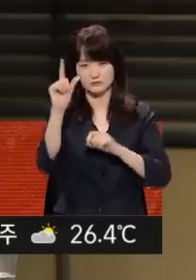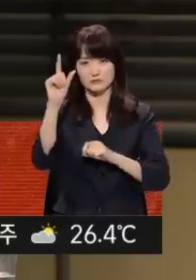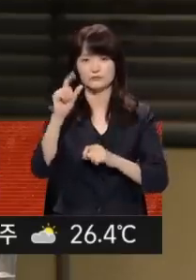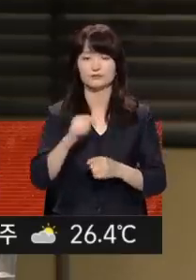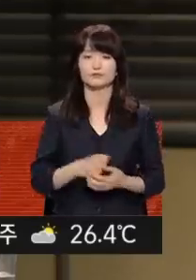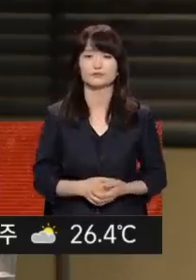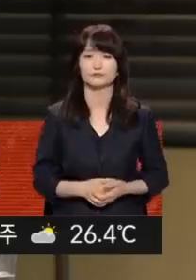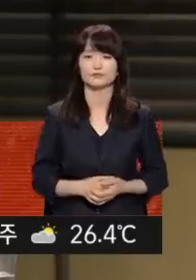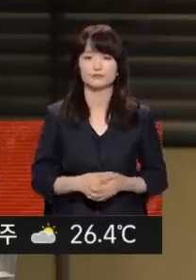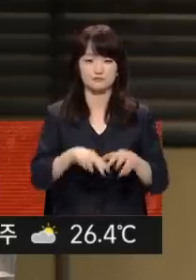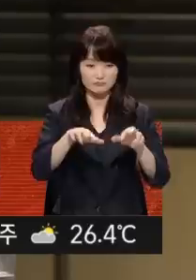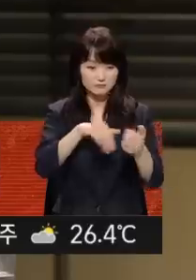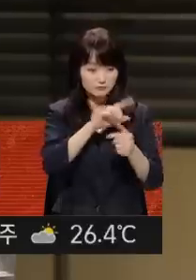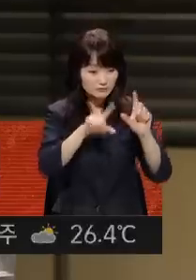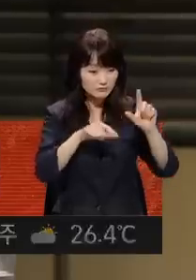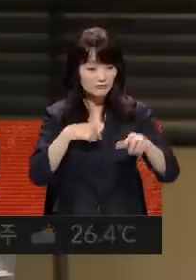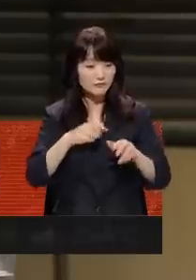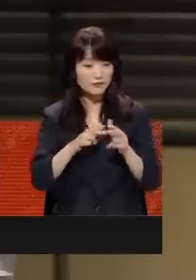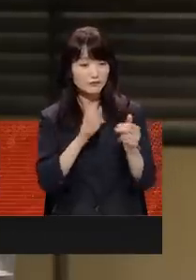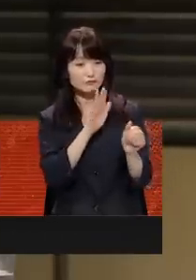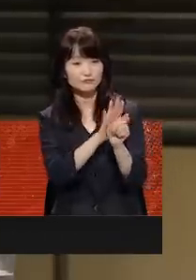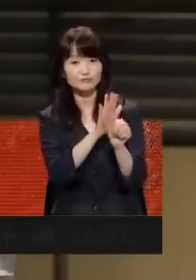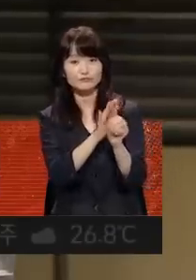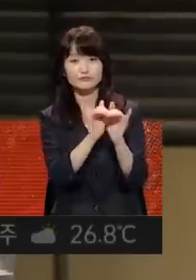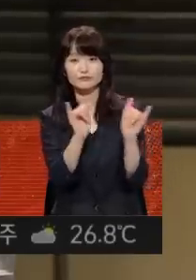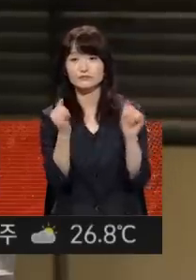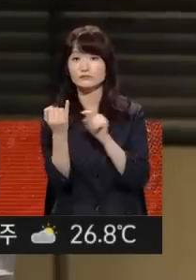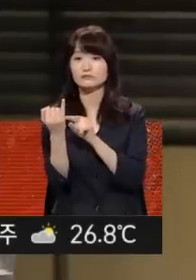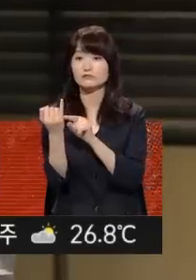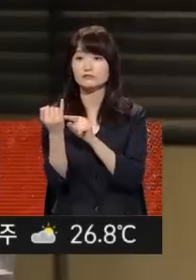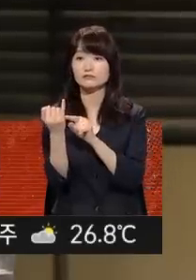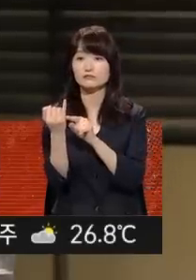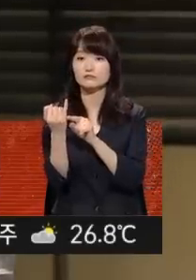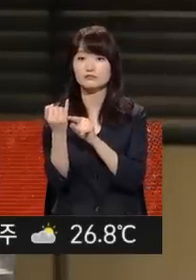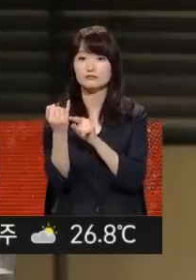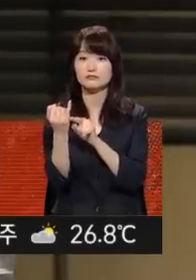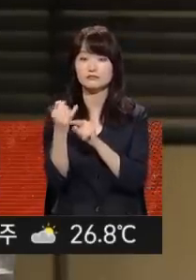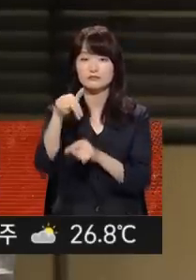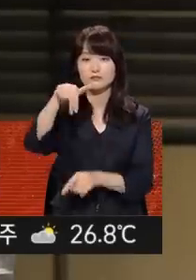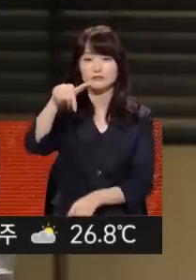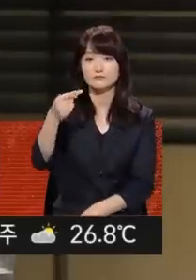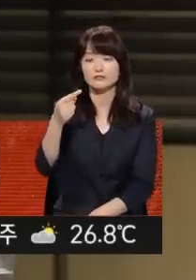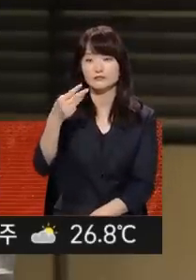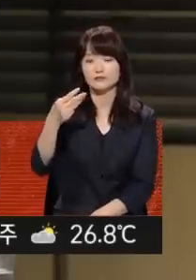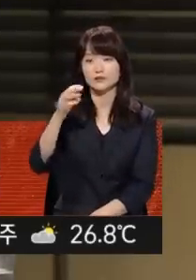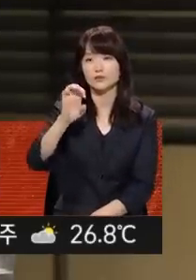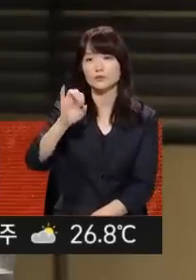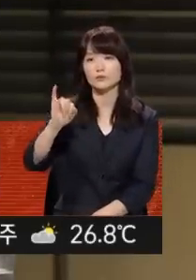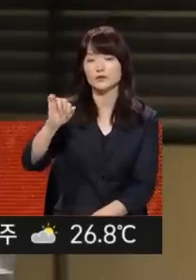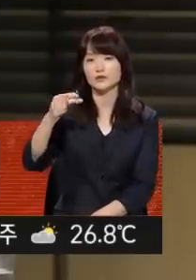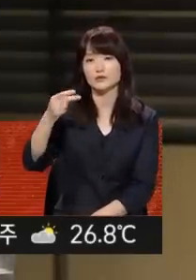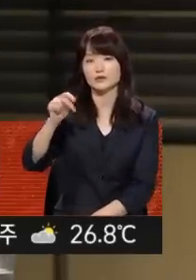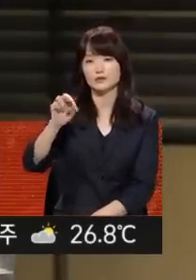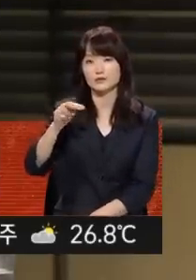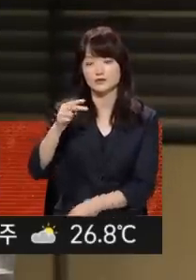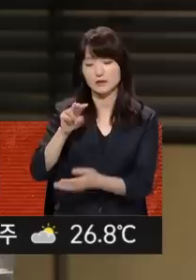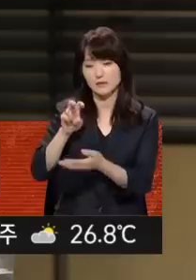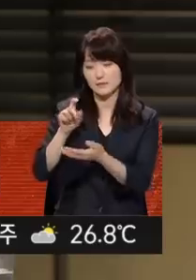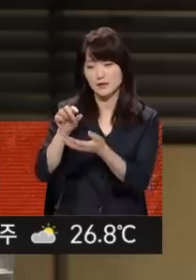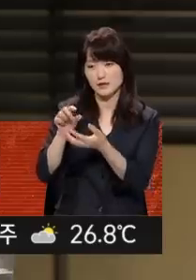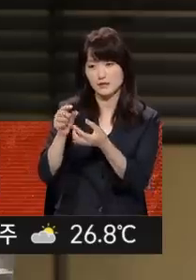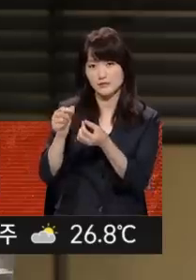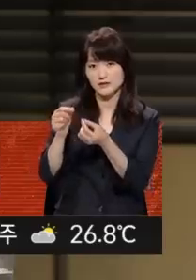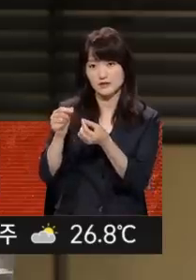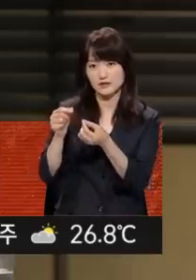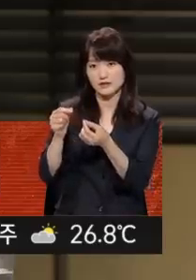상황에서는 본인을 도우러 온 사람을 졸피뎀이라는 마약류를 활용을 해서 의식을